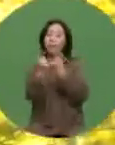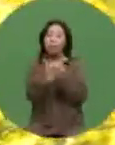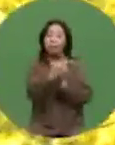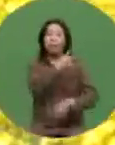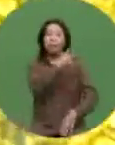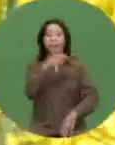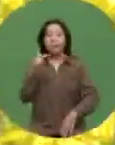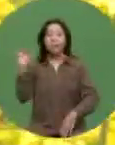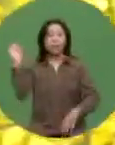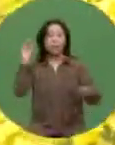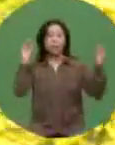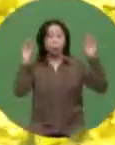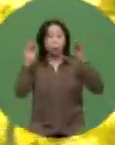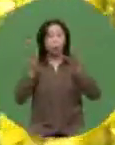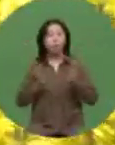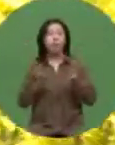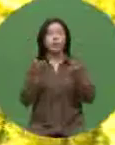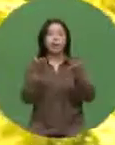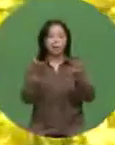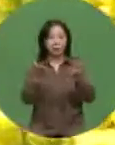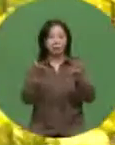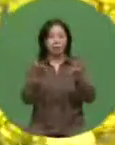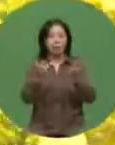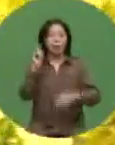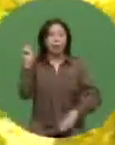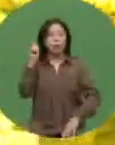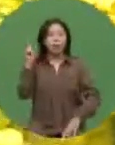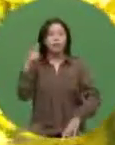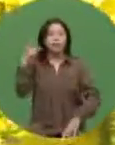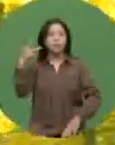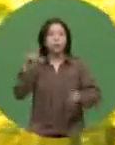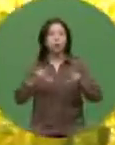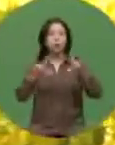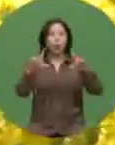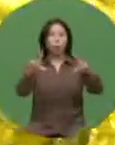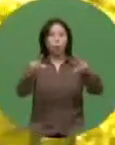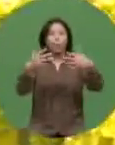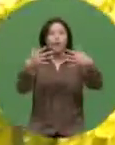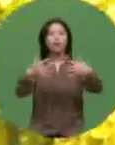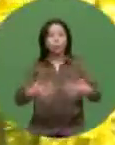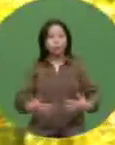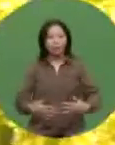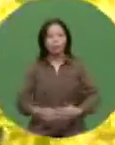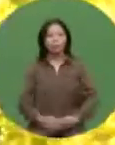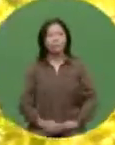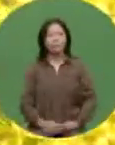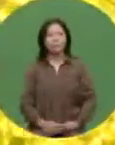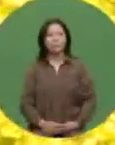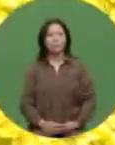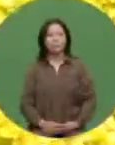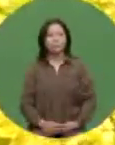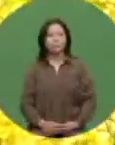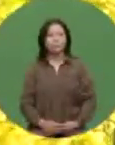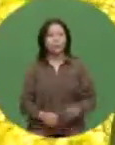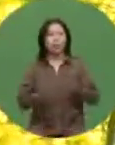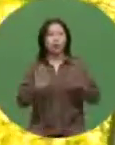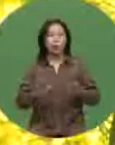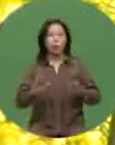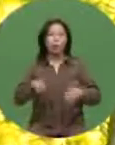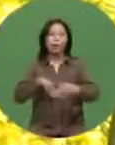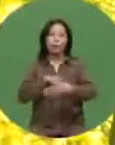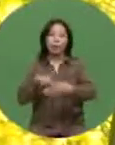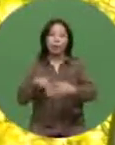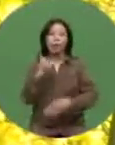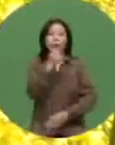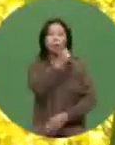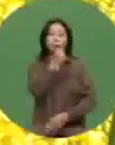して、さまざまな情報をお届けしている生駒市の広報番組です。それでは今回